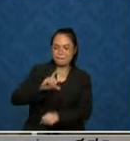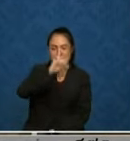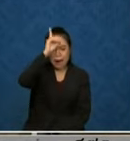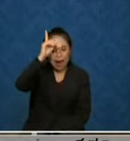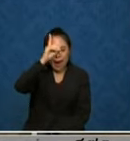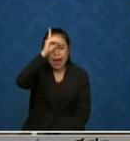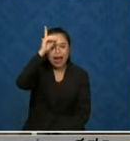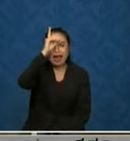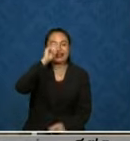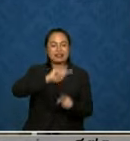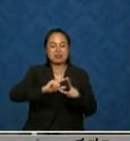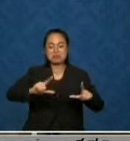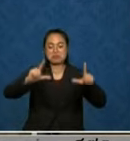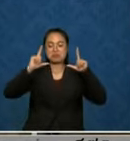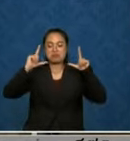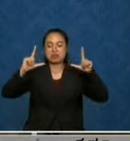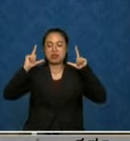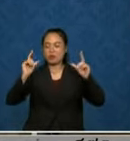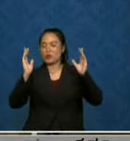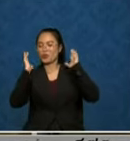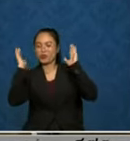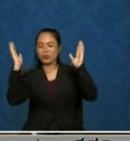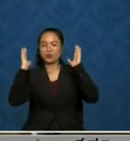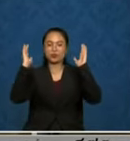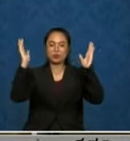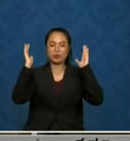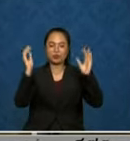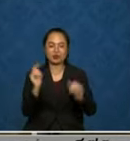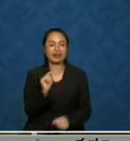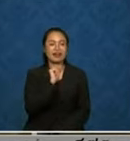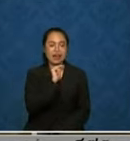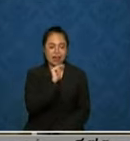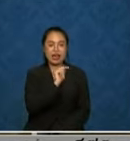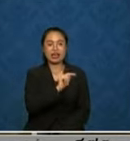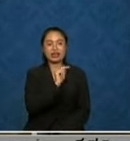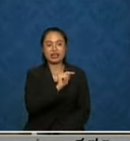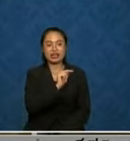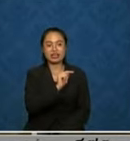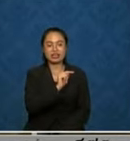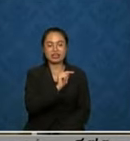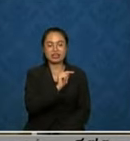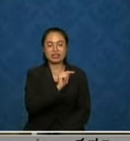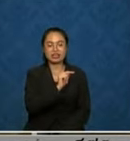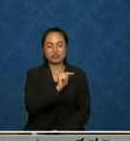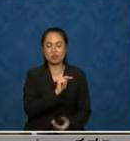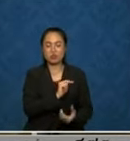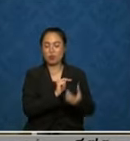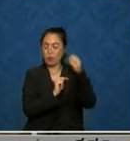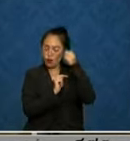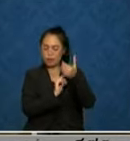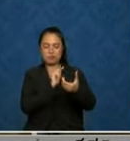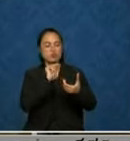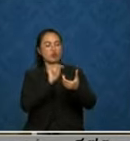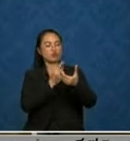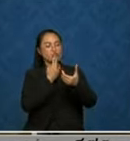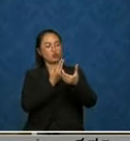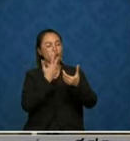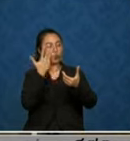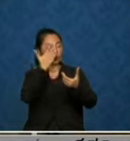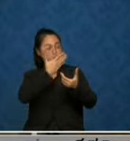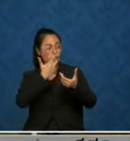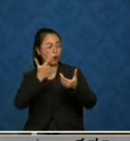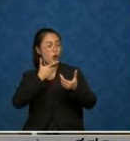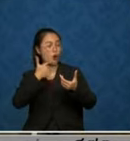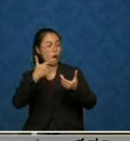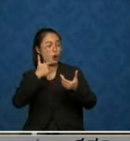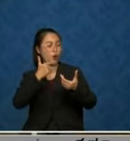แหละครับเพราะฉะนั้นในคนพวกนี้นี่นะครับพอออกมือถือเปิดมือถือเข้ามาเห็นหน้าสวยๆหล่อๆโอ้โหคุ